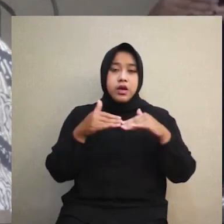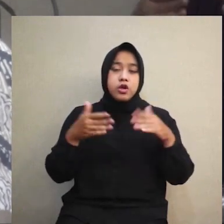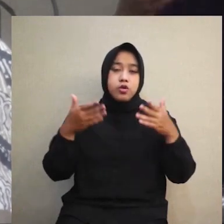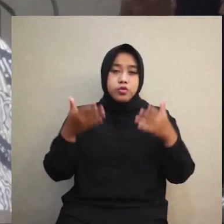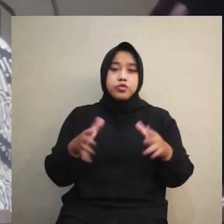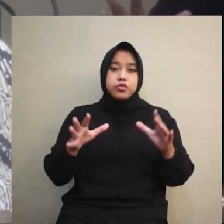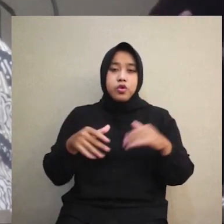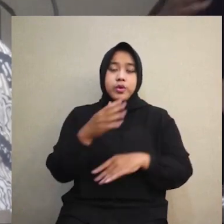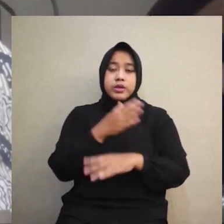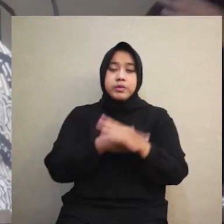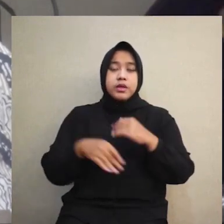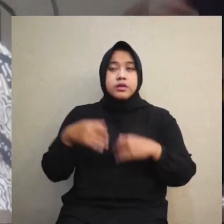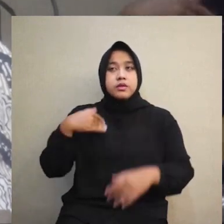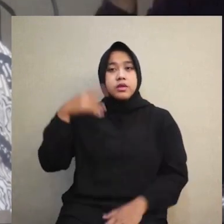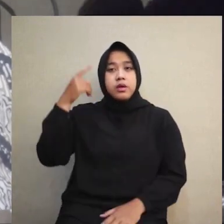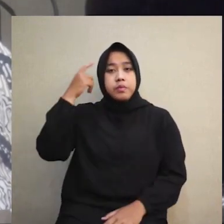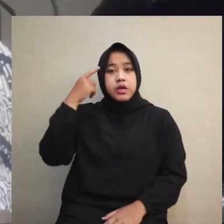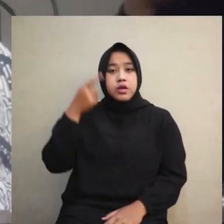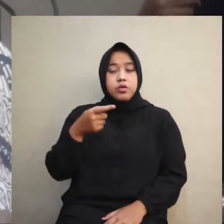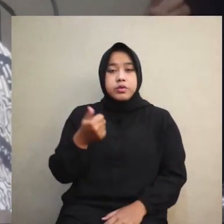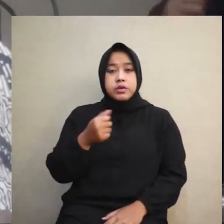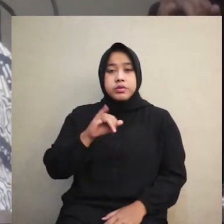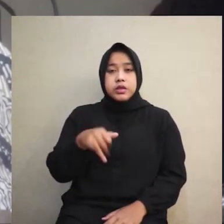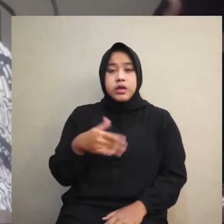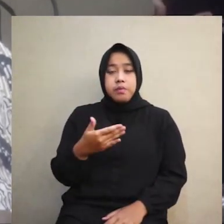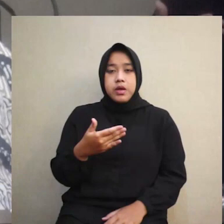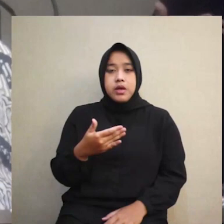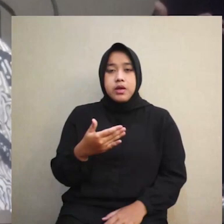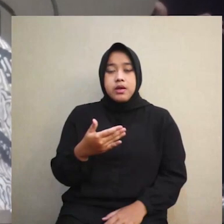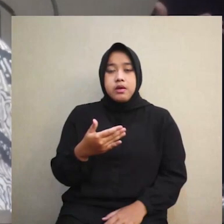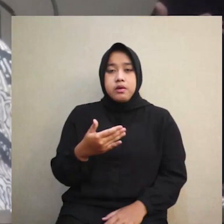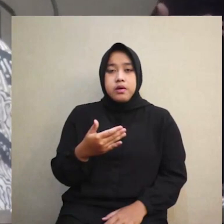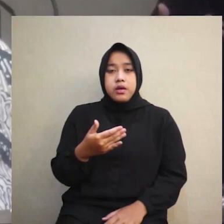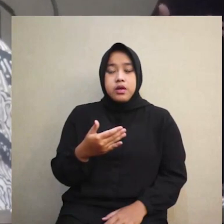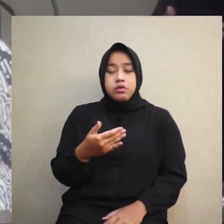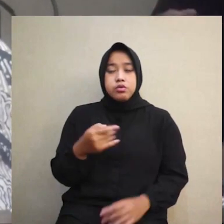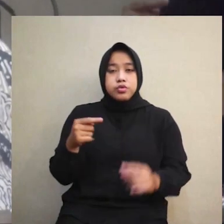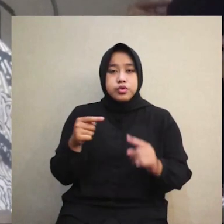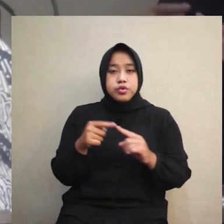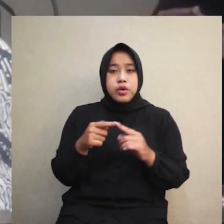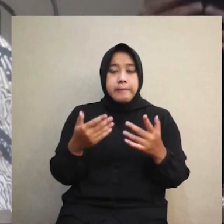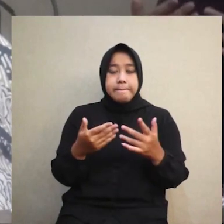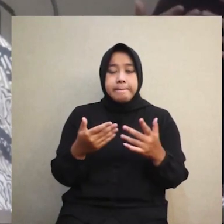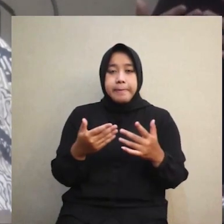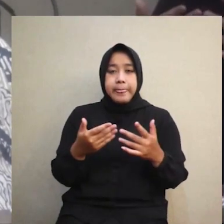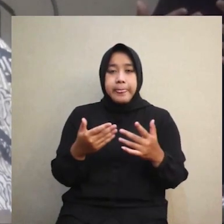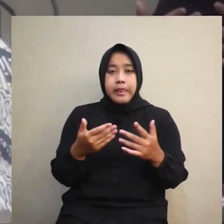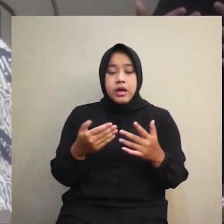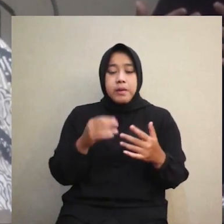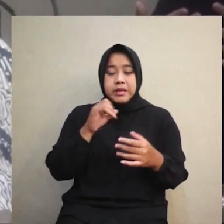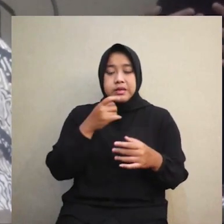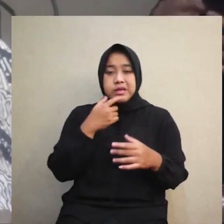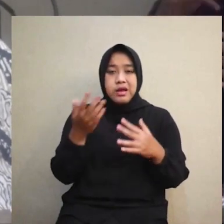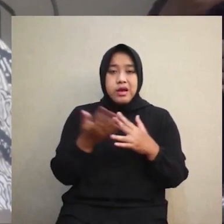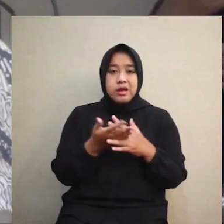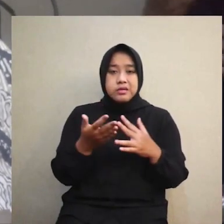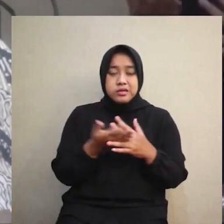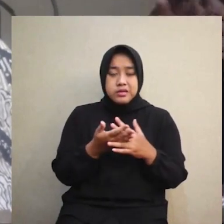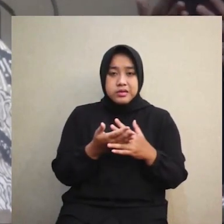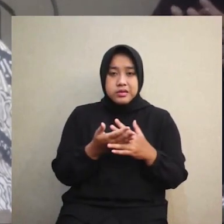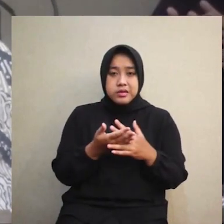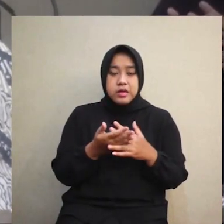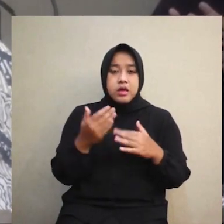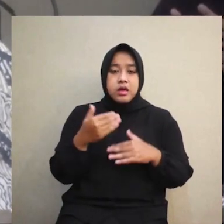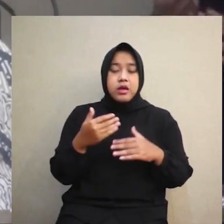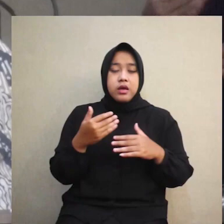bagi difabel Nah saya kira itu bisa menjadi salah satu Milestone ya yang kemudian bicara tentang akses itu Justice